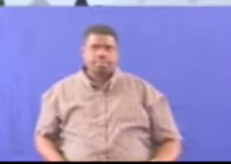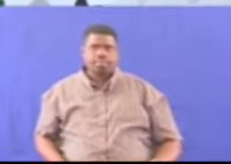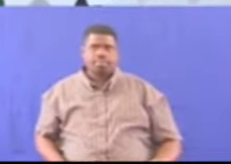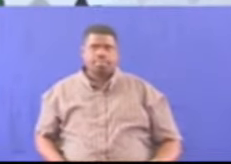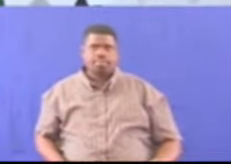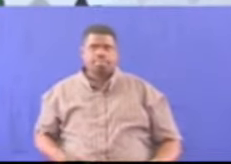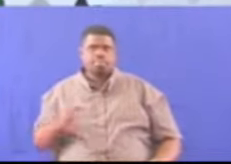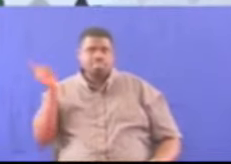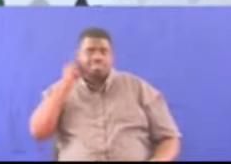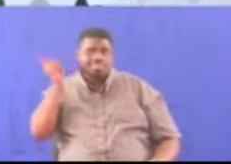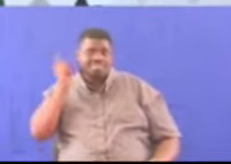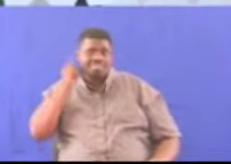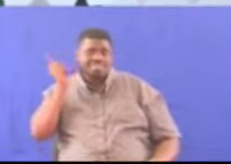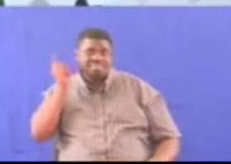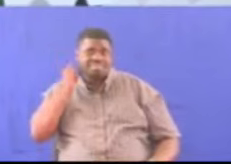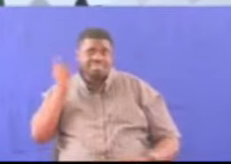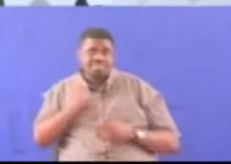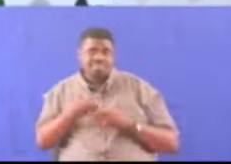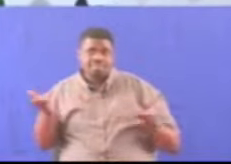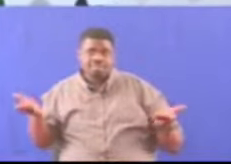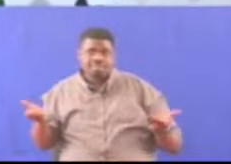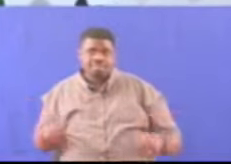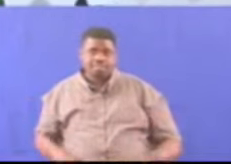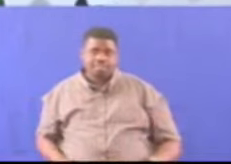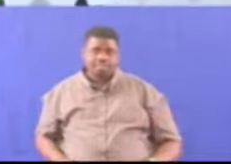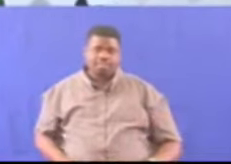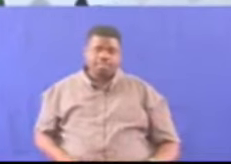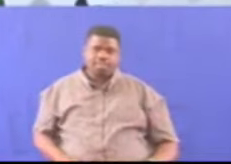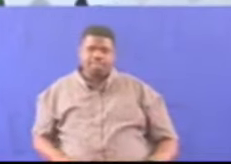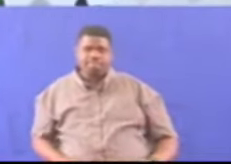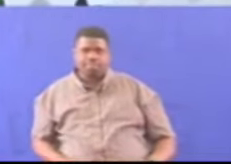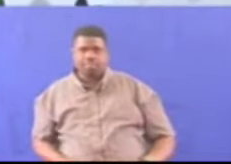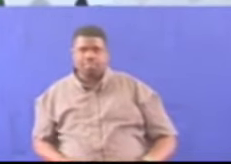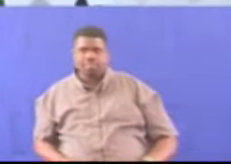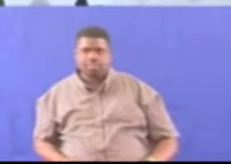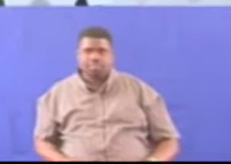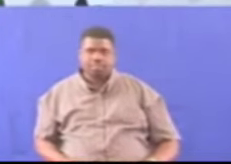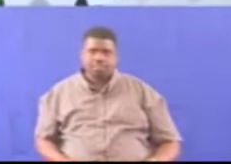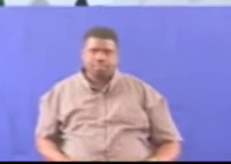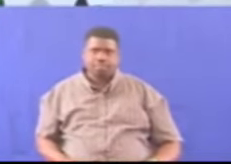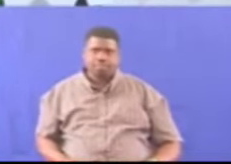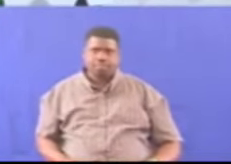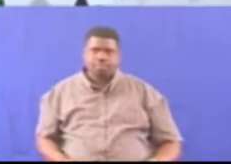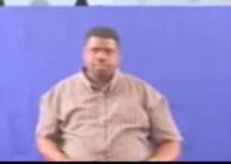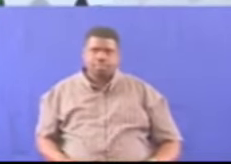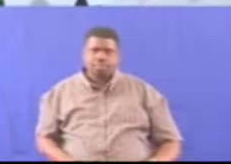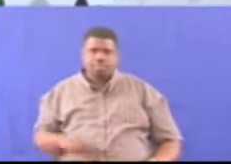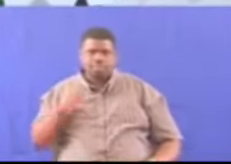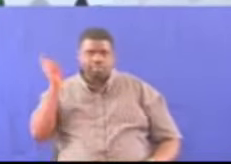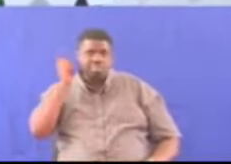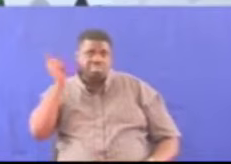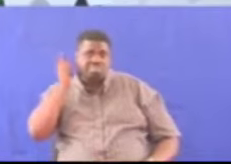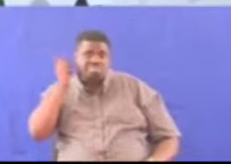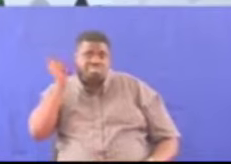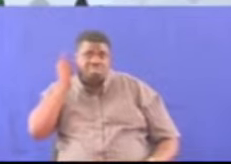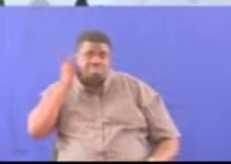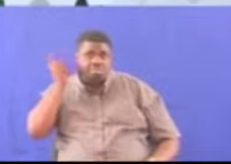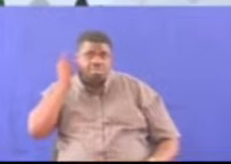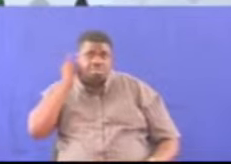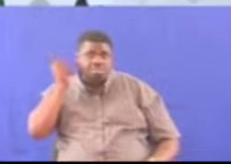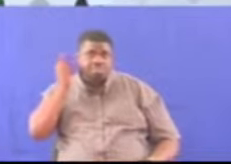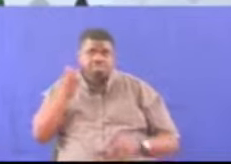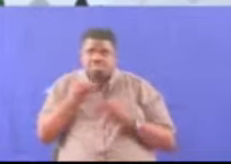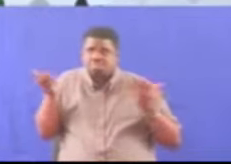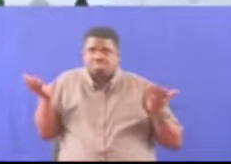yote sifa zote zimeshazungumzwa na walionitangulia, na wote wanataka sasa wakusikilize wewe. Lakini